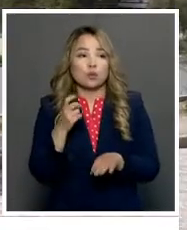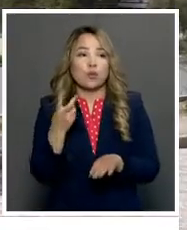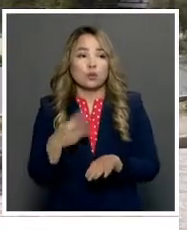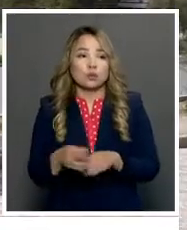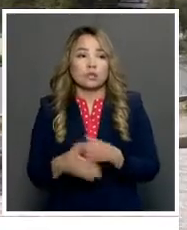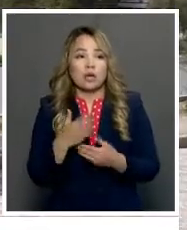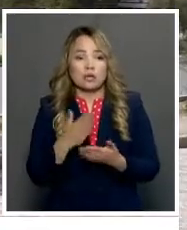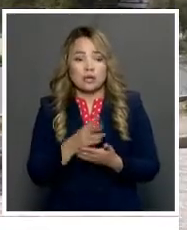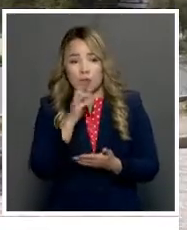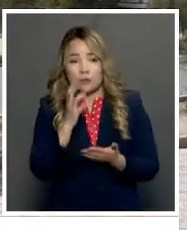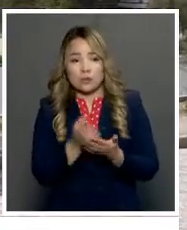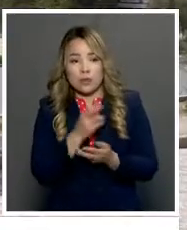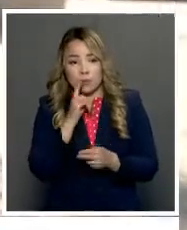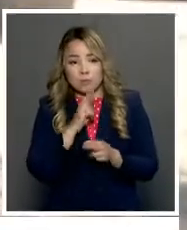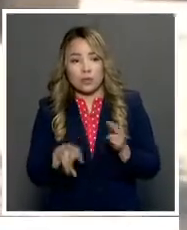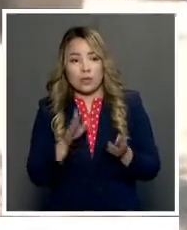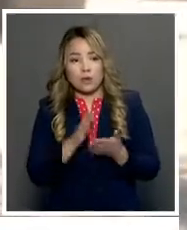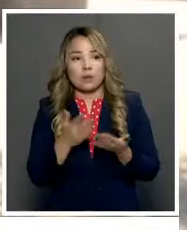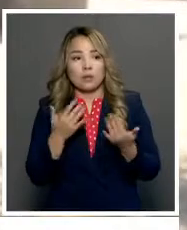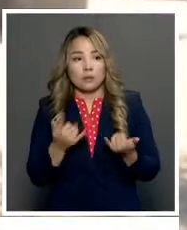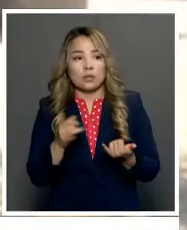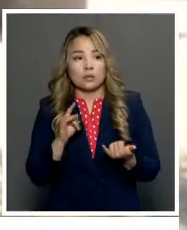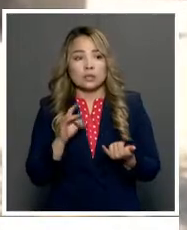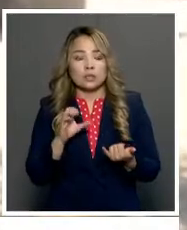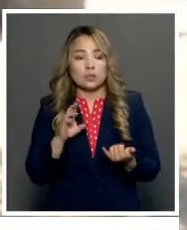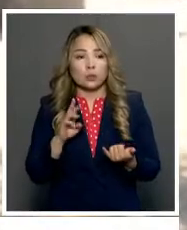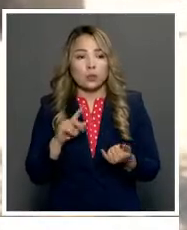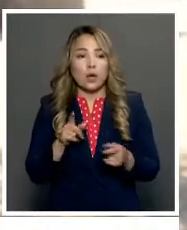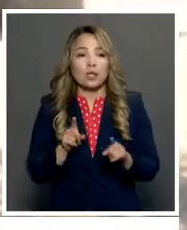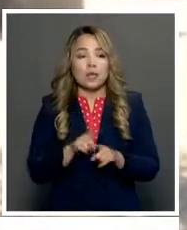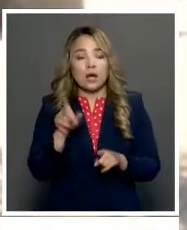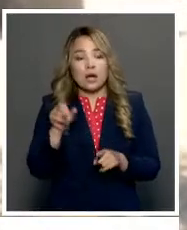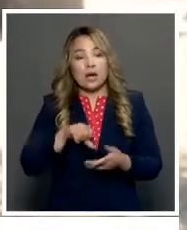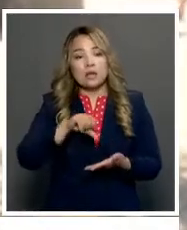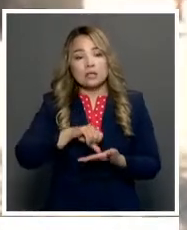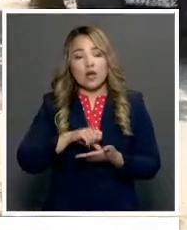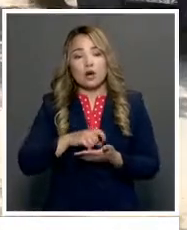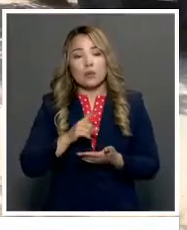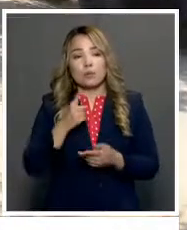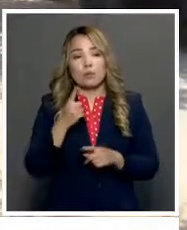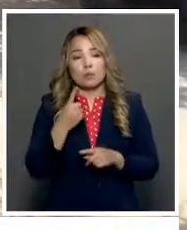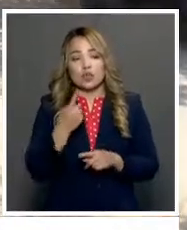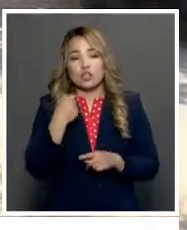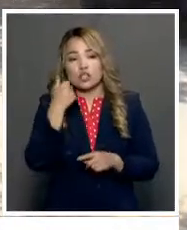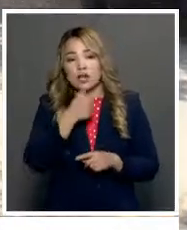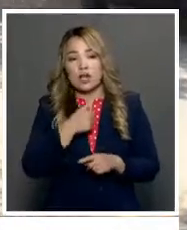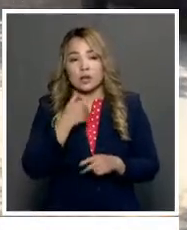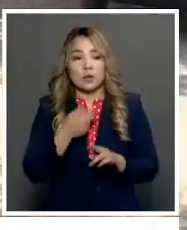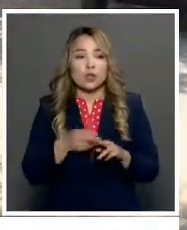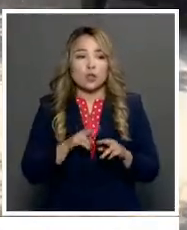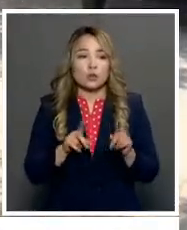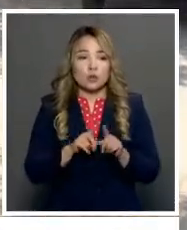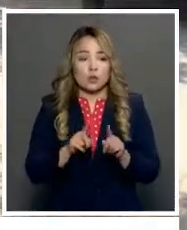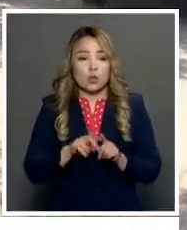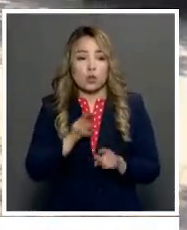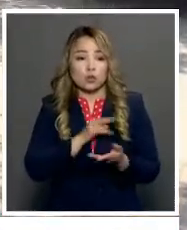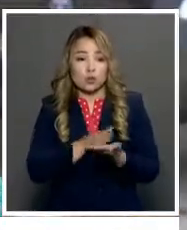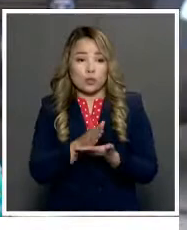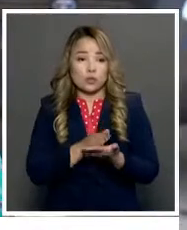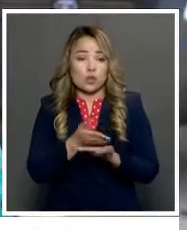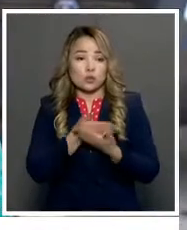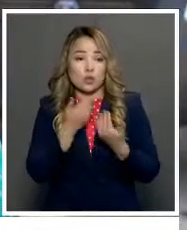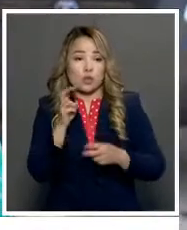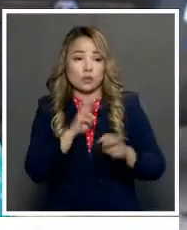бейнеулік тұрақты табысынан айырылды. Солардың бірі Ырысгүл Қарашбаева. Ол 1,5 жыл бойы жұмыссыз жүріп, жақында ғана тігін цехына